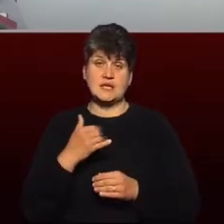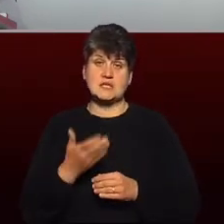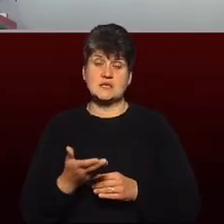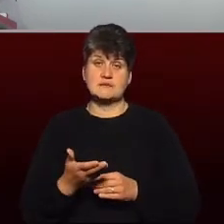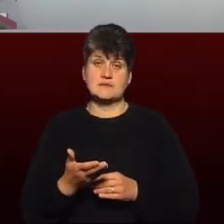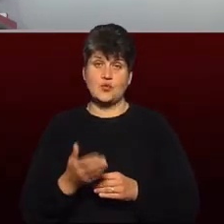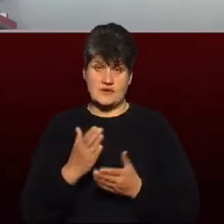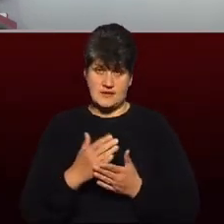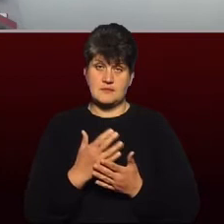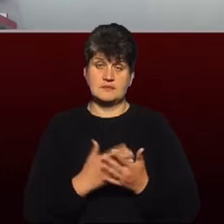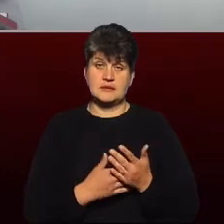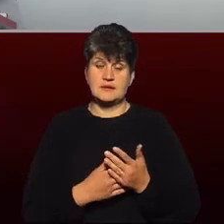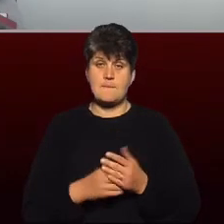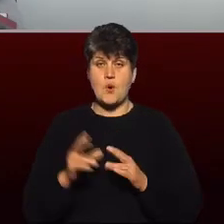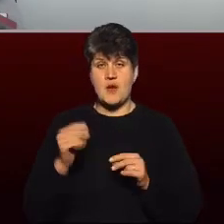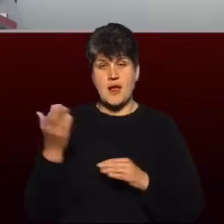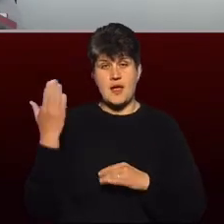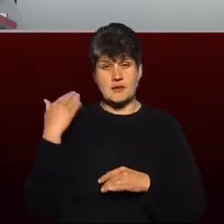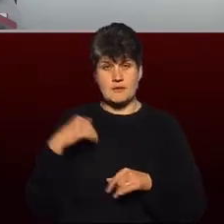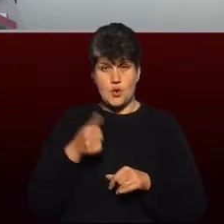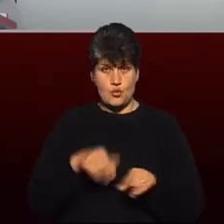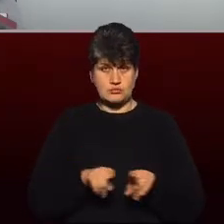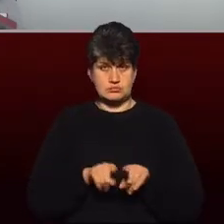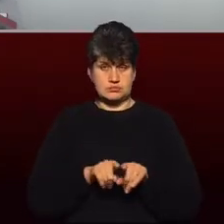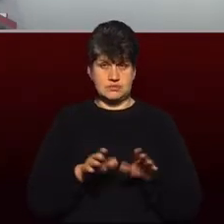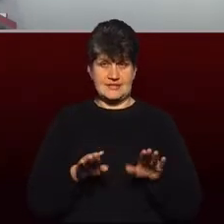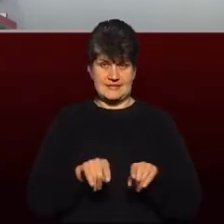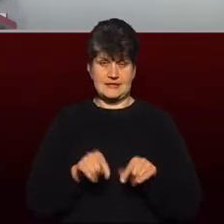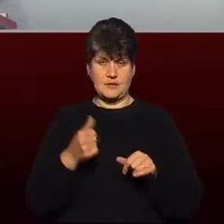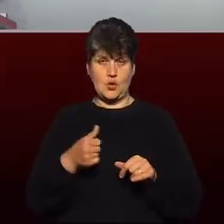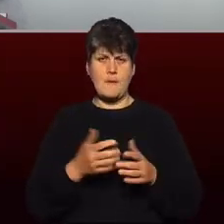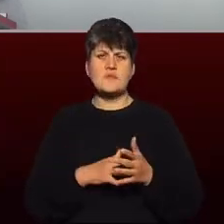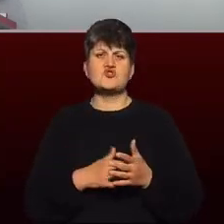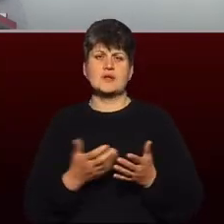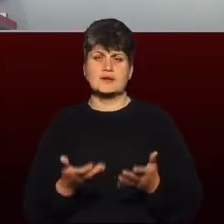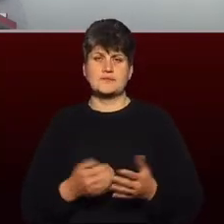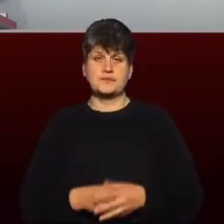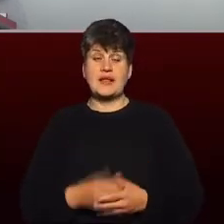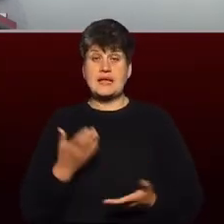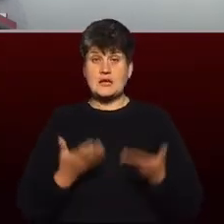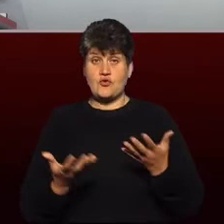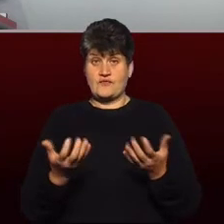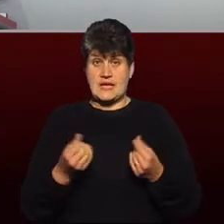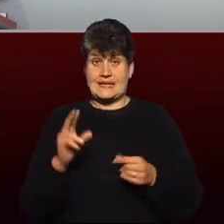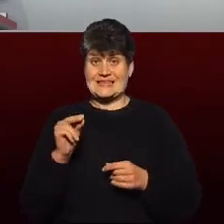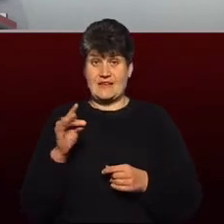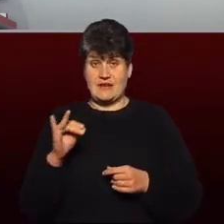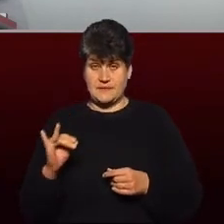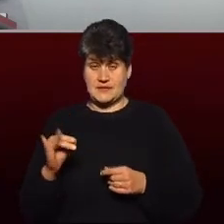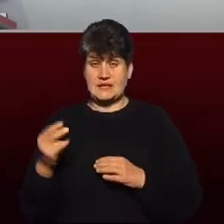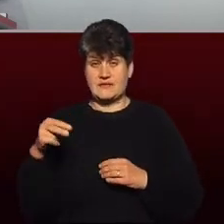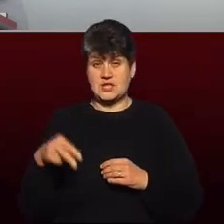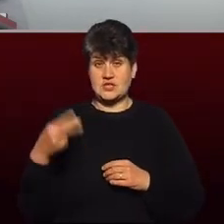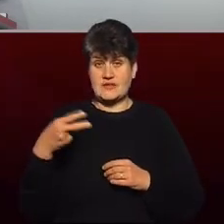можливо, цифри з попереднім роком за цей рік? І чому причина? Так, якщо взяти по цифрах, то за 2020